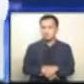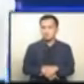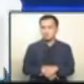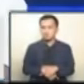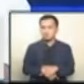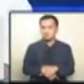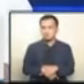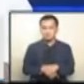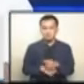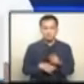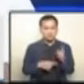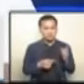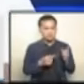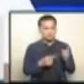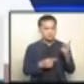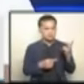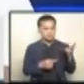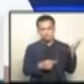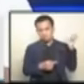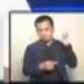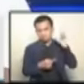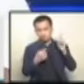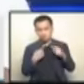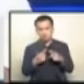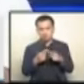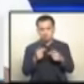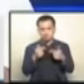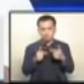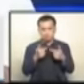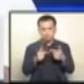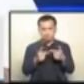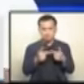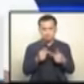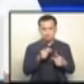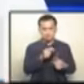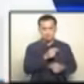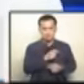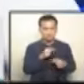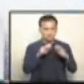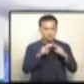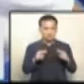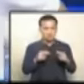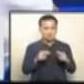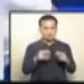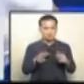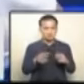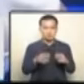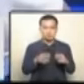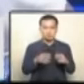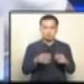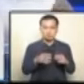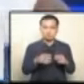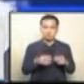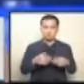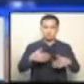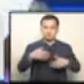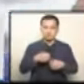Pinaikutan po ako ng tatlo po doon po malapit po sa may gate po sa akin, sa may guard house po. Tapos, hinawakan na po ako